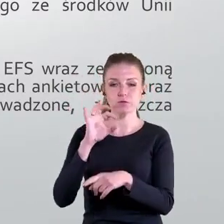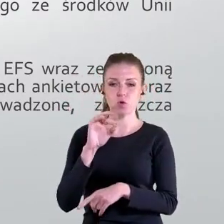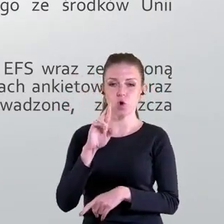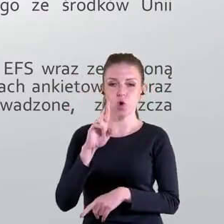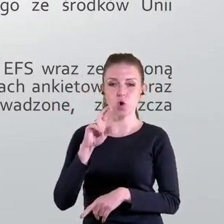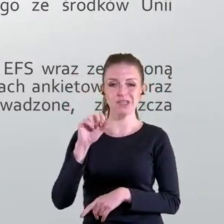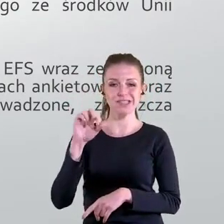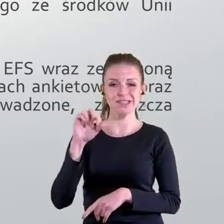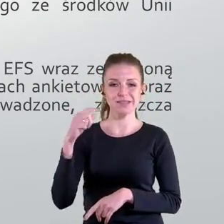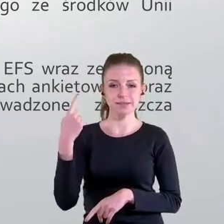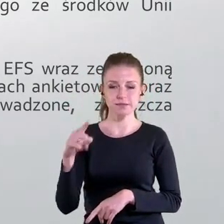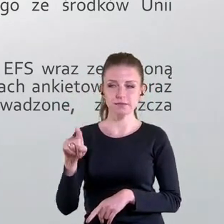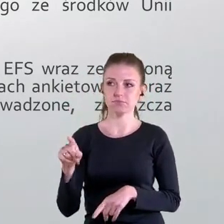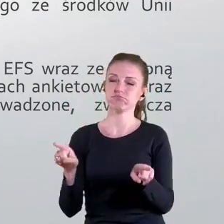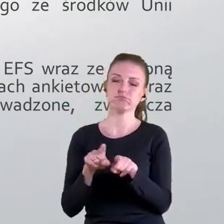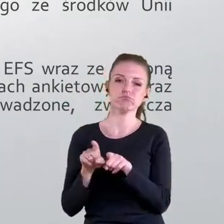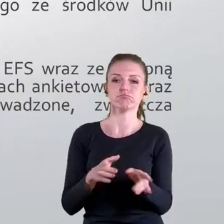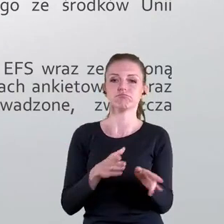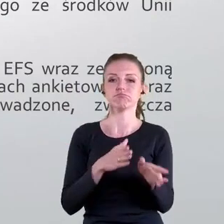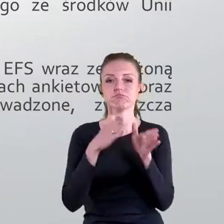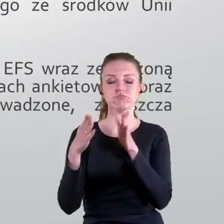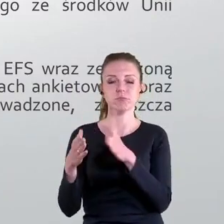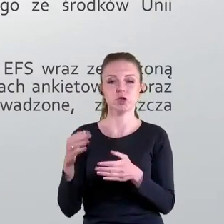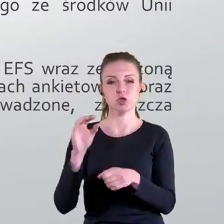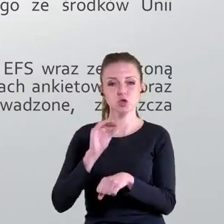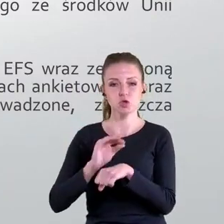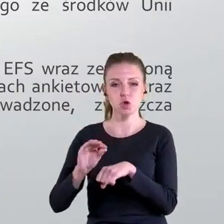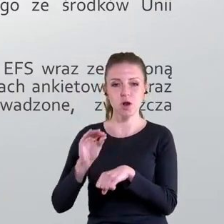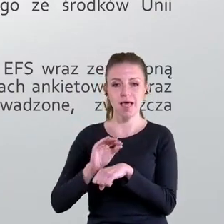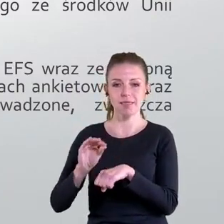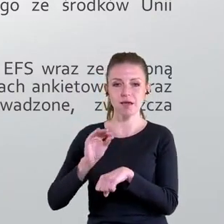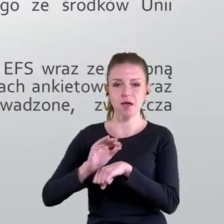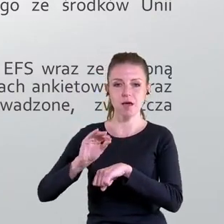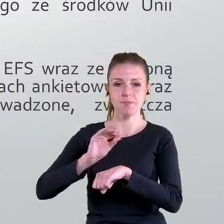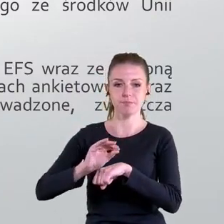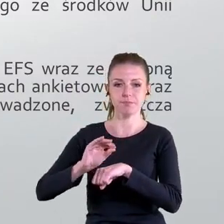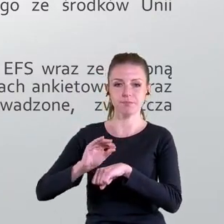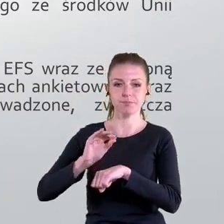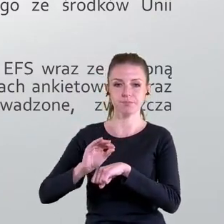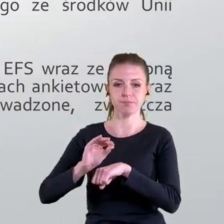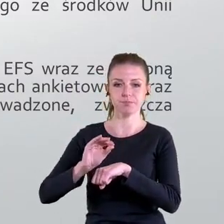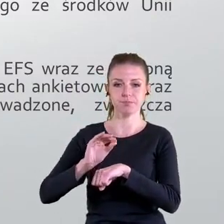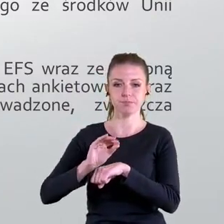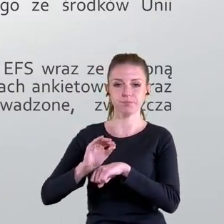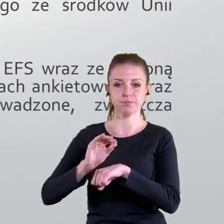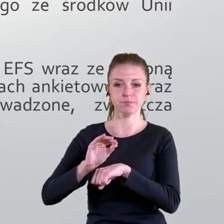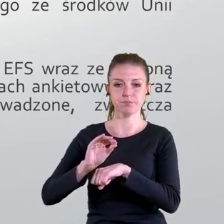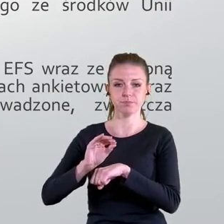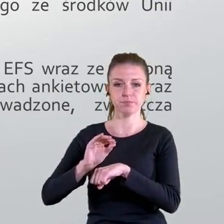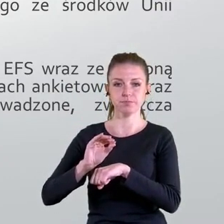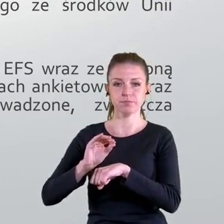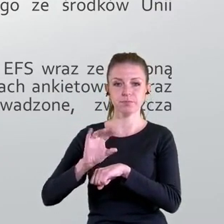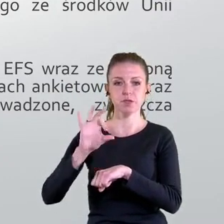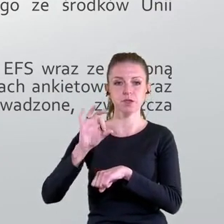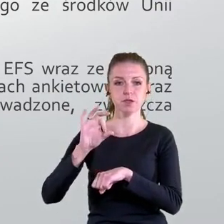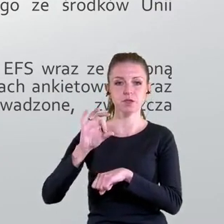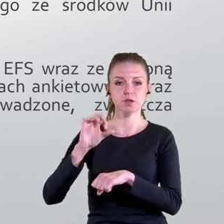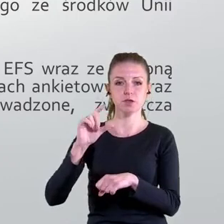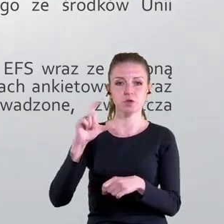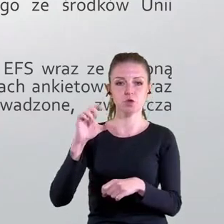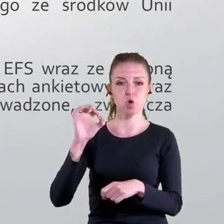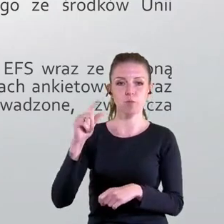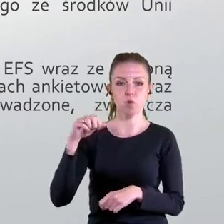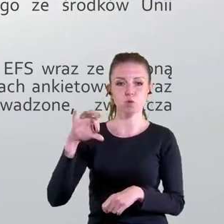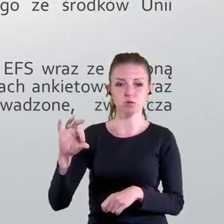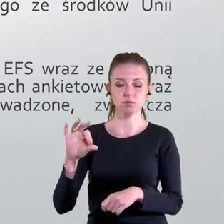szkolenia szukasz zbaw myślę państwo dobrze znane Czyli wszystko puszcza